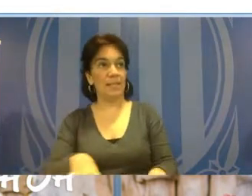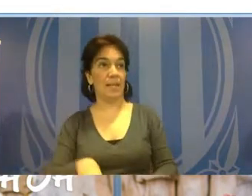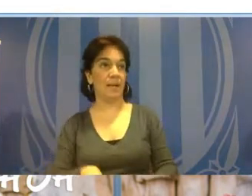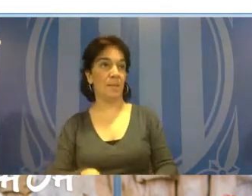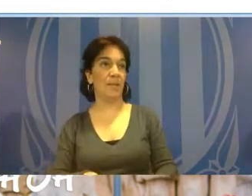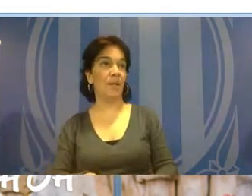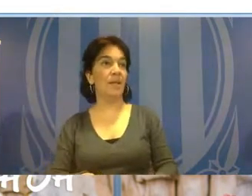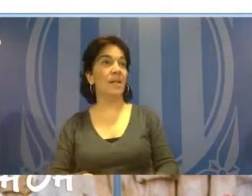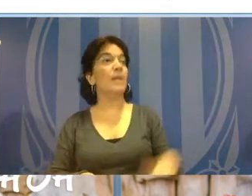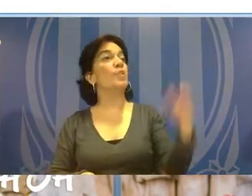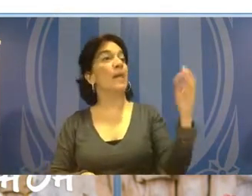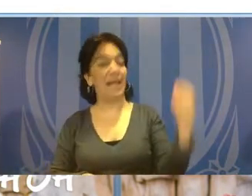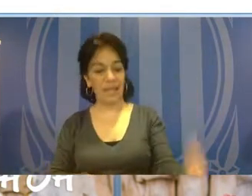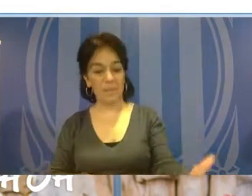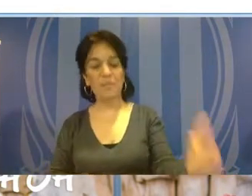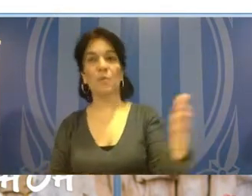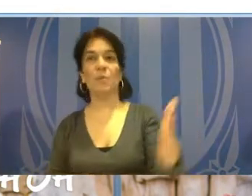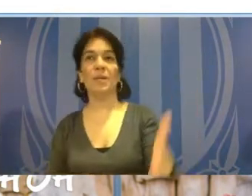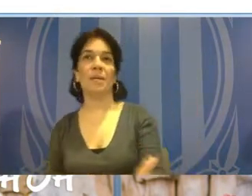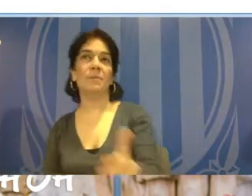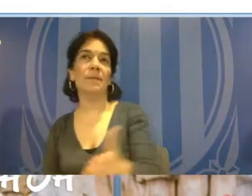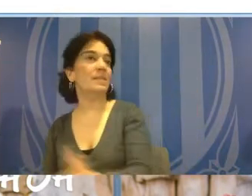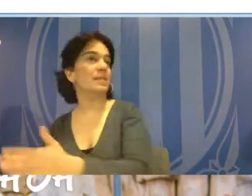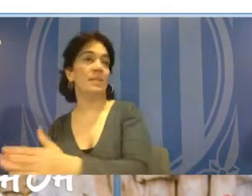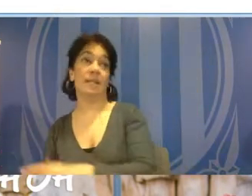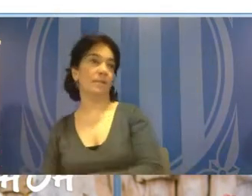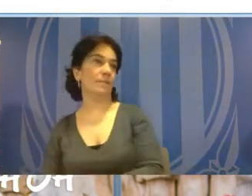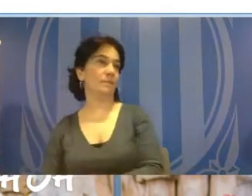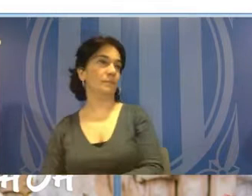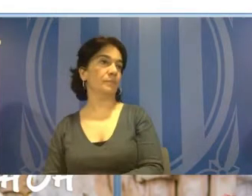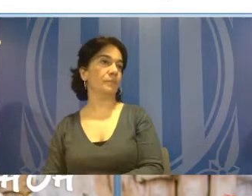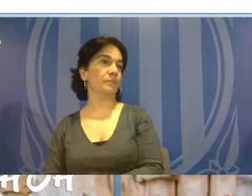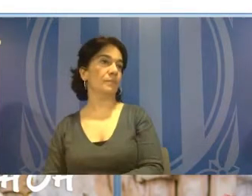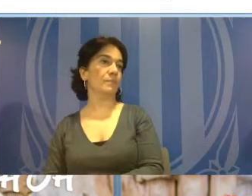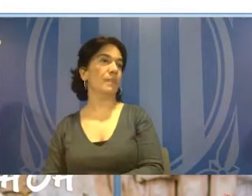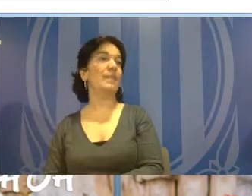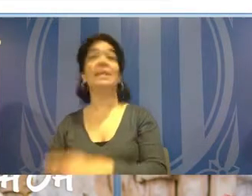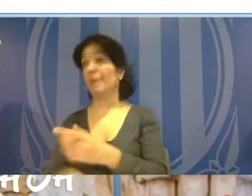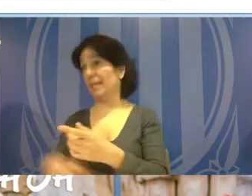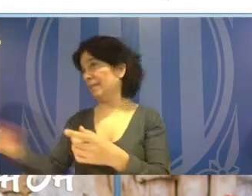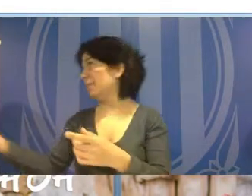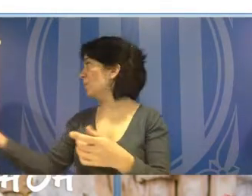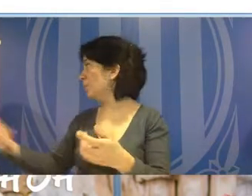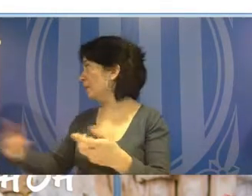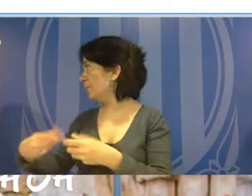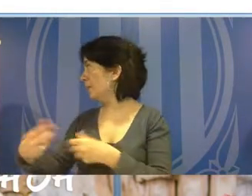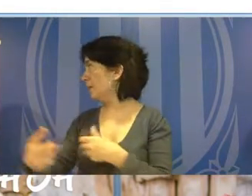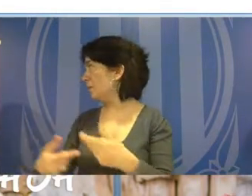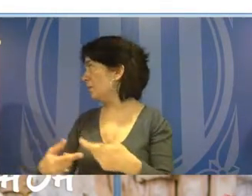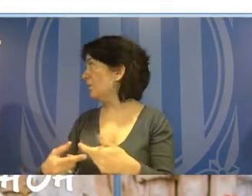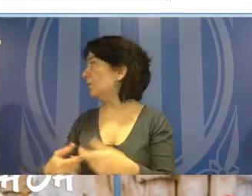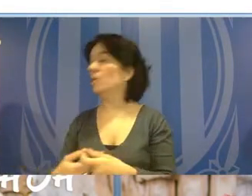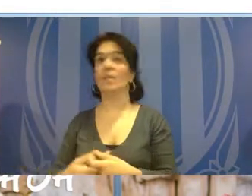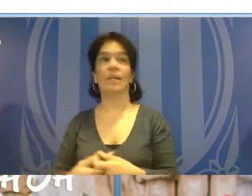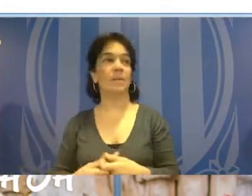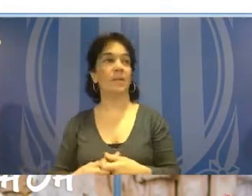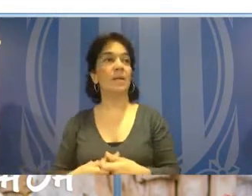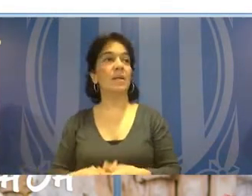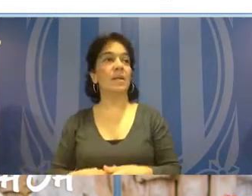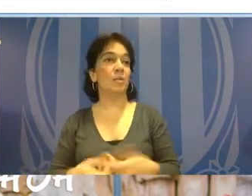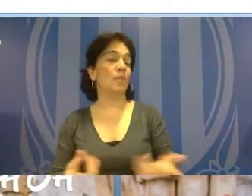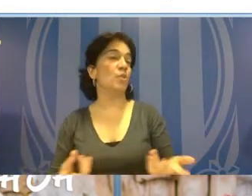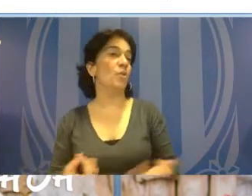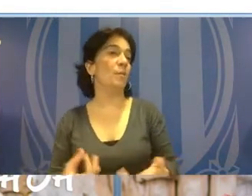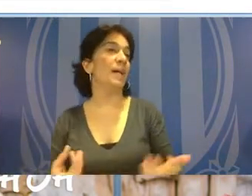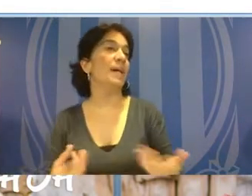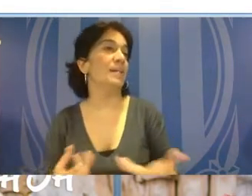Guest Instagramer. Llavors, aquell mes publiquem imatges d'ell. I de vegades també combinem amb el territori, lògicament.